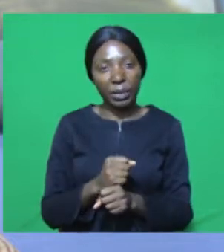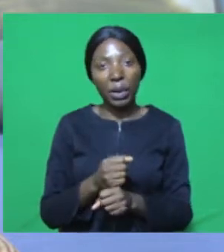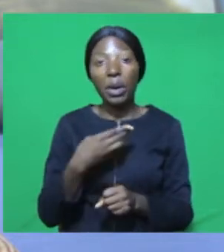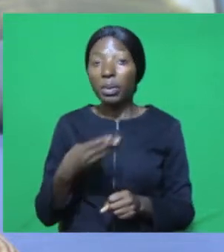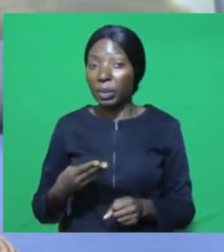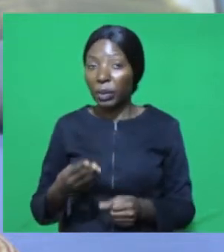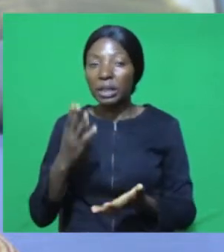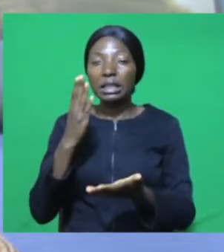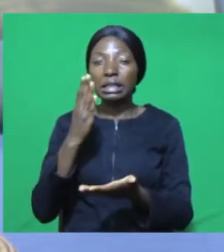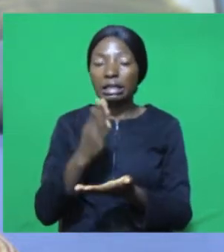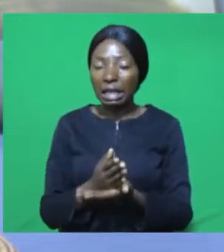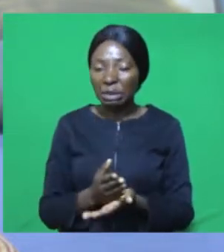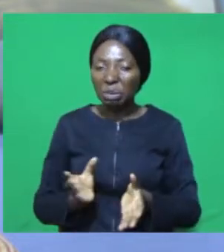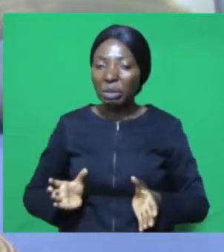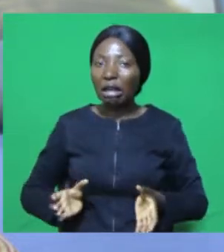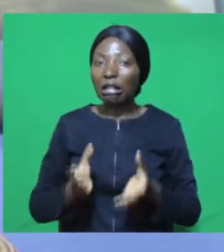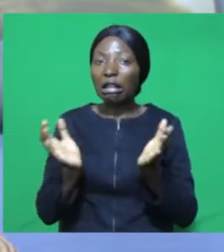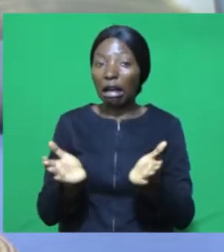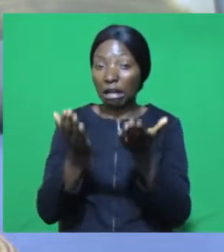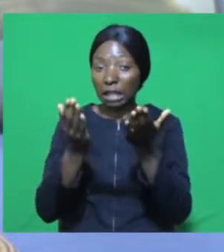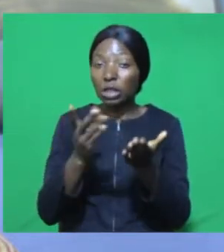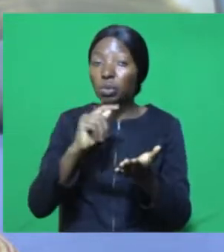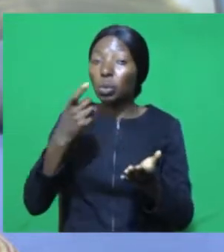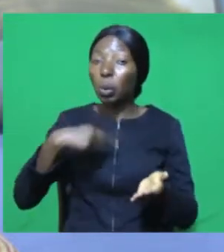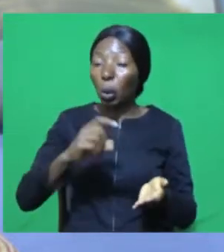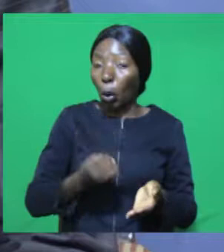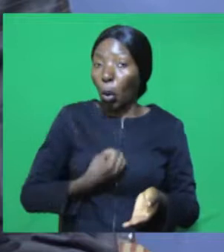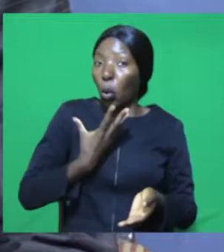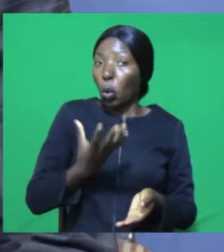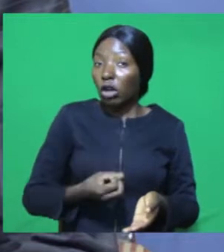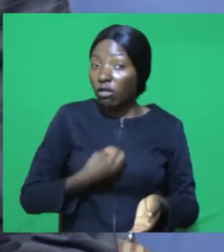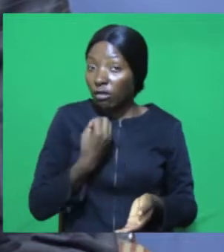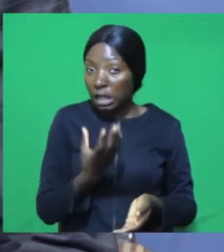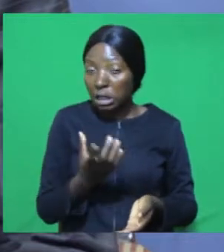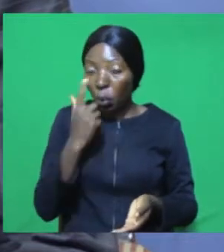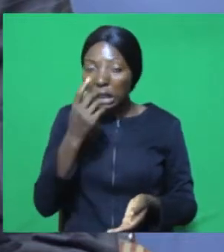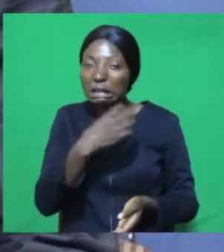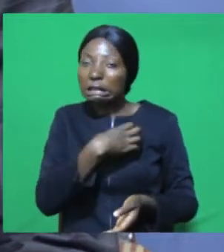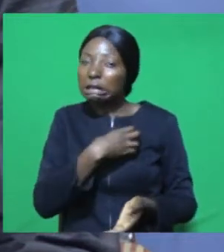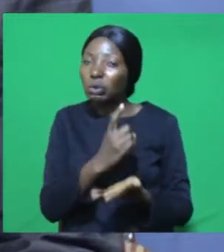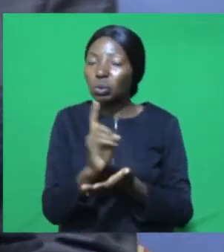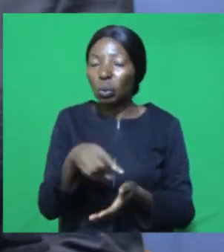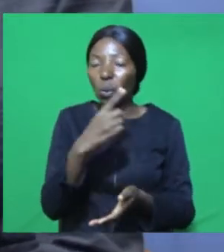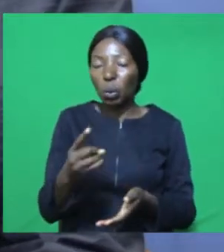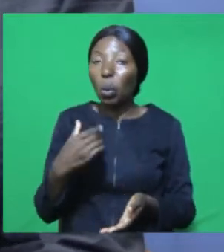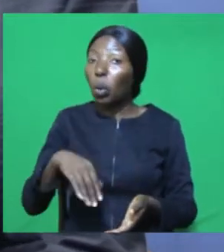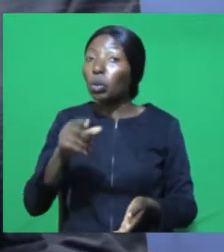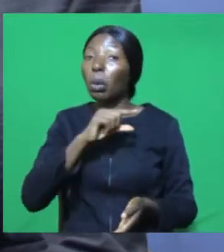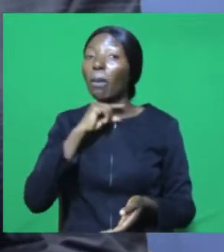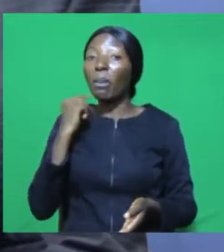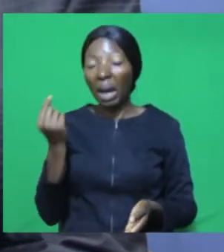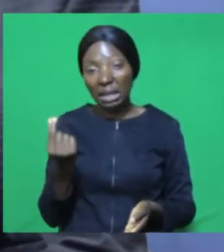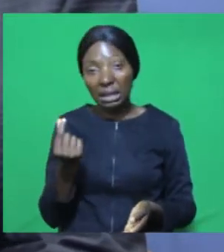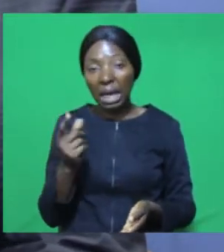Vanhu vakatanga kukurudzirwa kuenda kunoreurura kuvatungamiriri kuvafundisi. Ndenda kunzwa